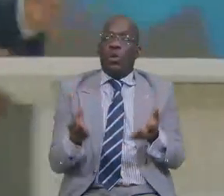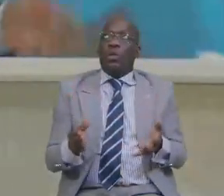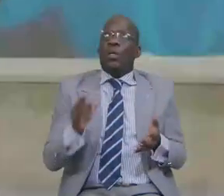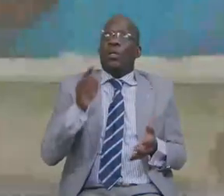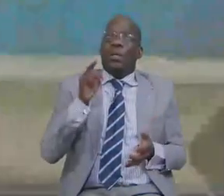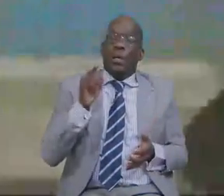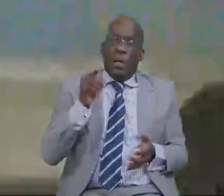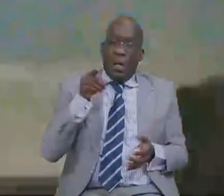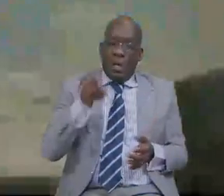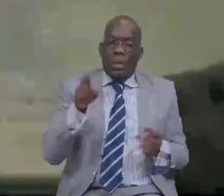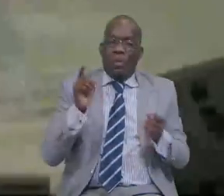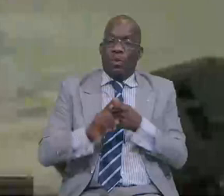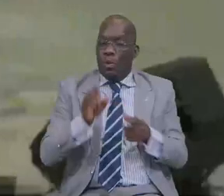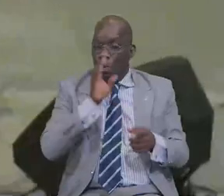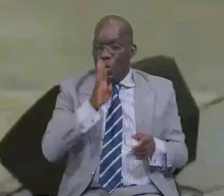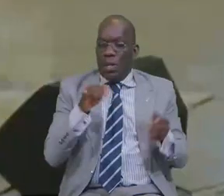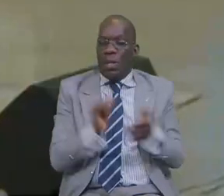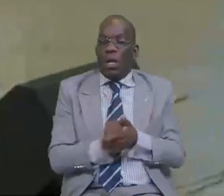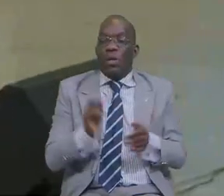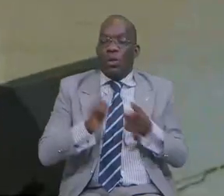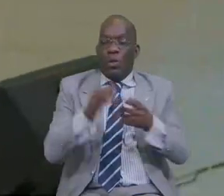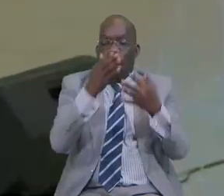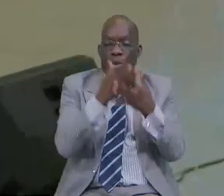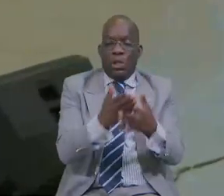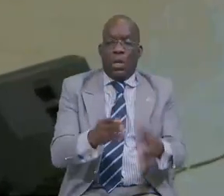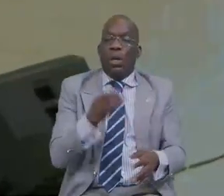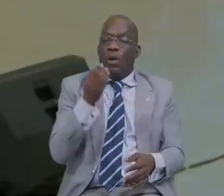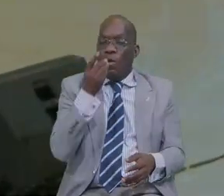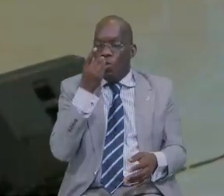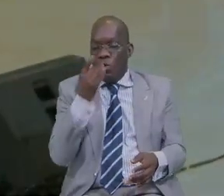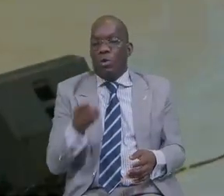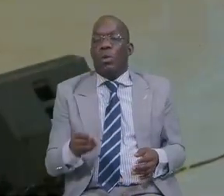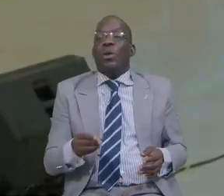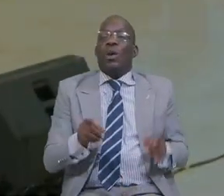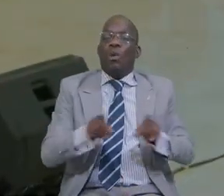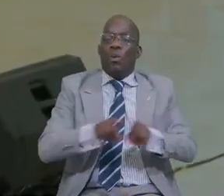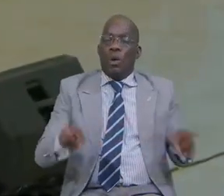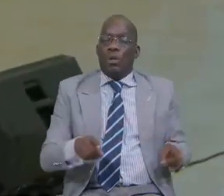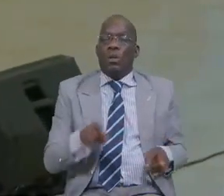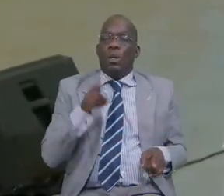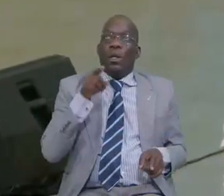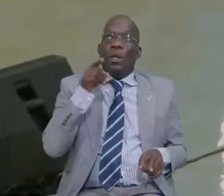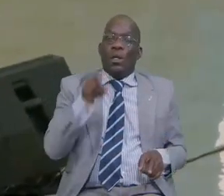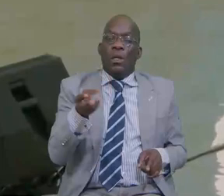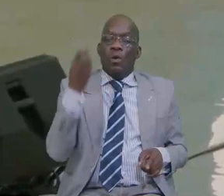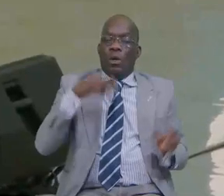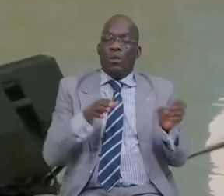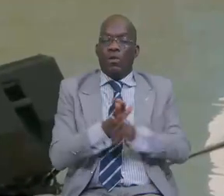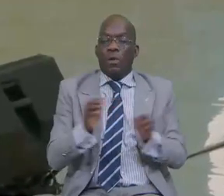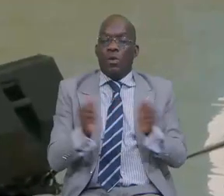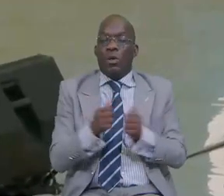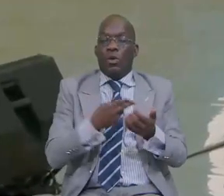cela. Ça, c'est bon. Distribuer la nourriture, quelqu'un devrait le faire. Mais il était rempli du